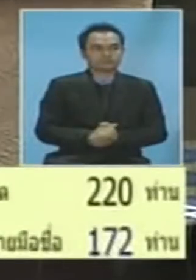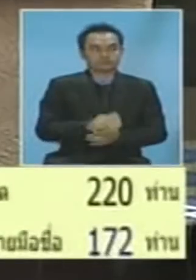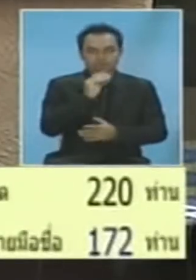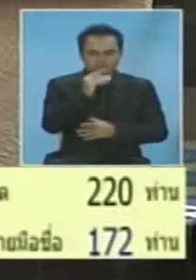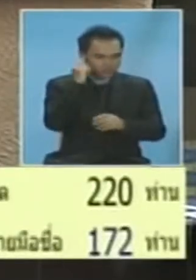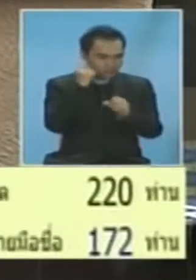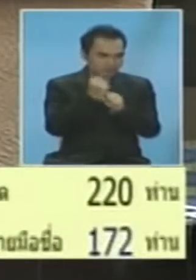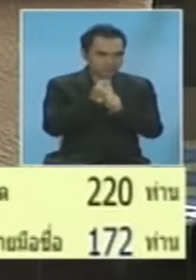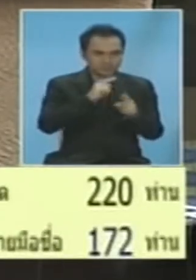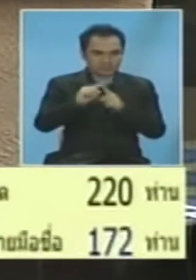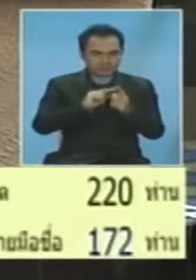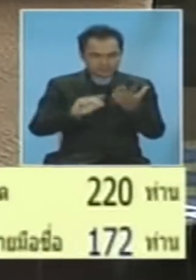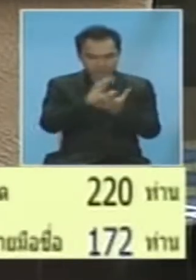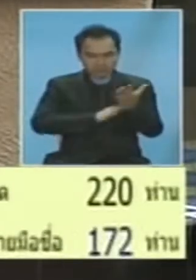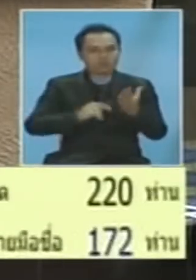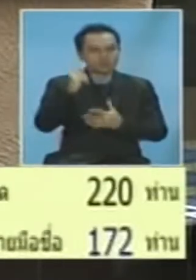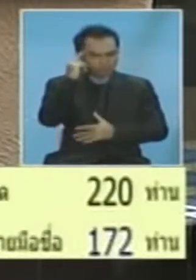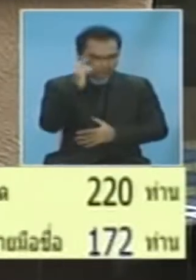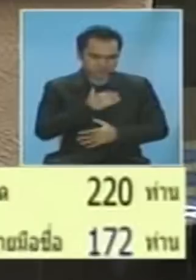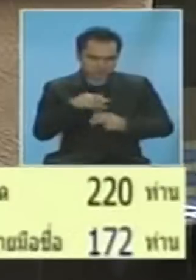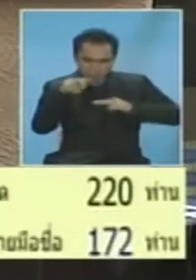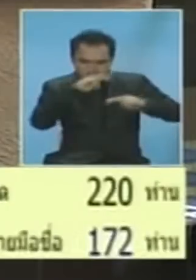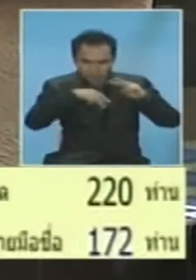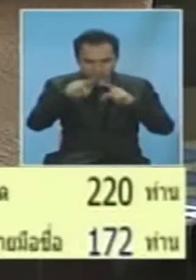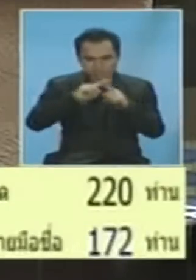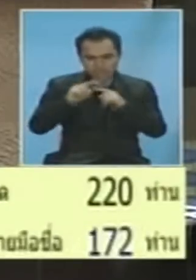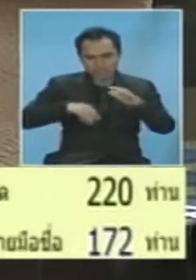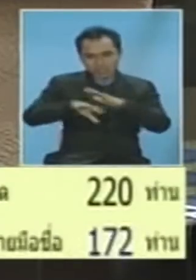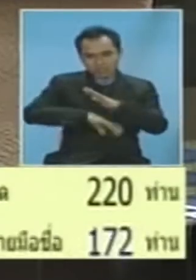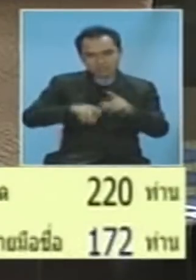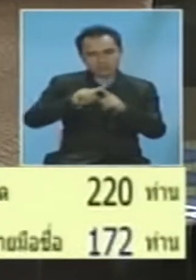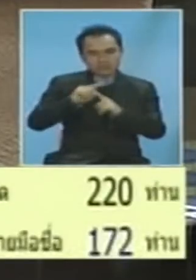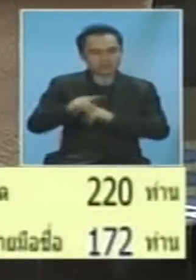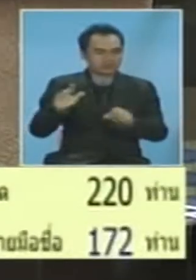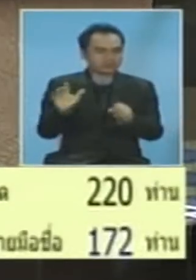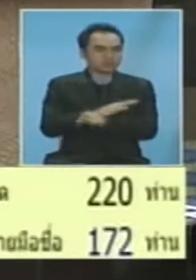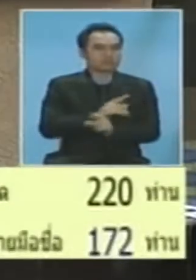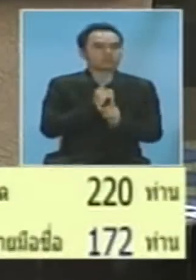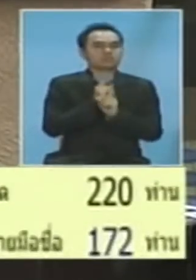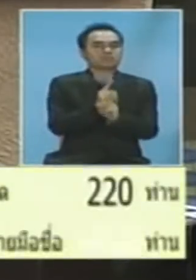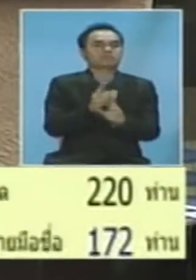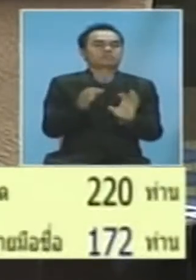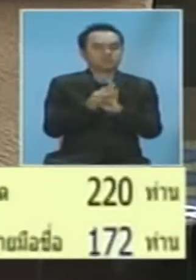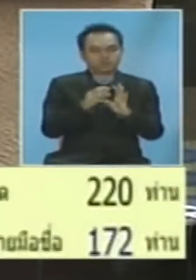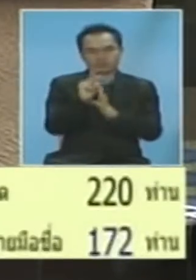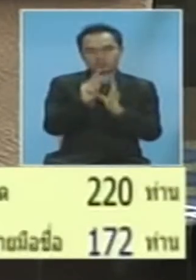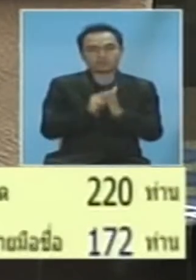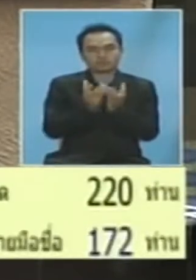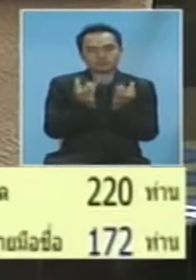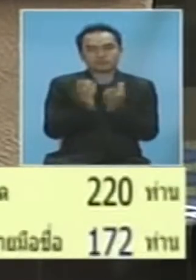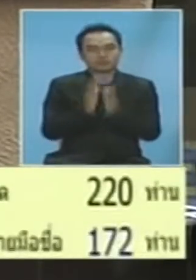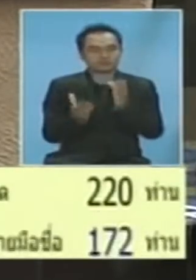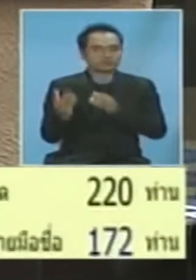หรือละเว้นประการหนึ่งประการใดในการไม่ปฏิบัติตามหลักนิติธรรมหรือหลัก